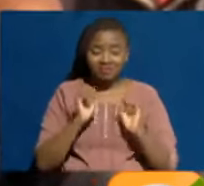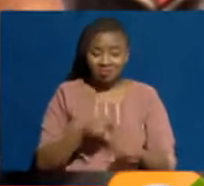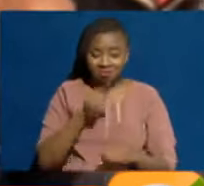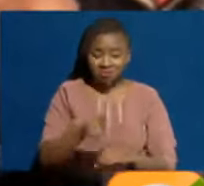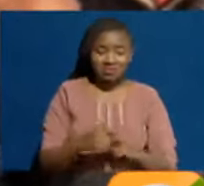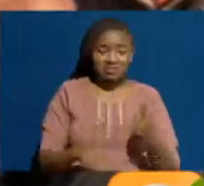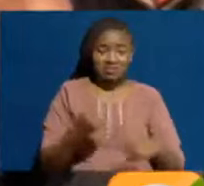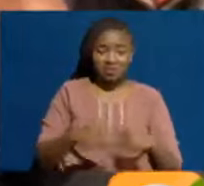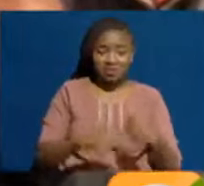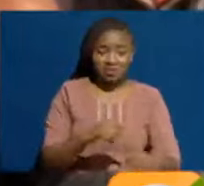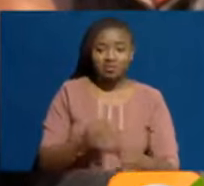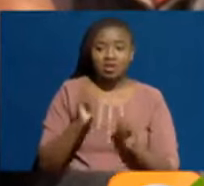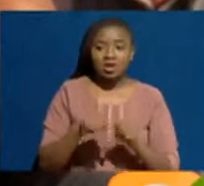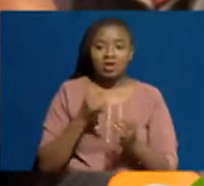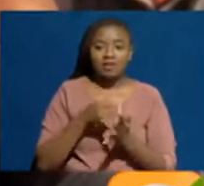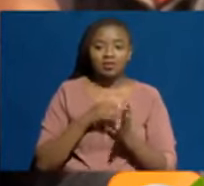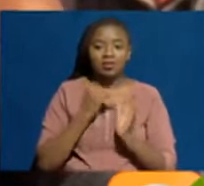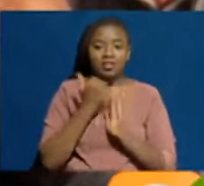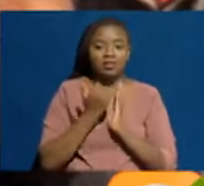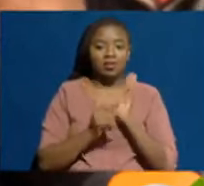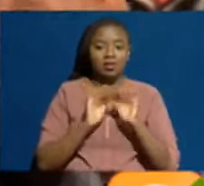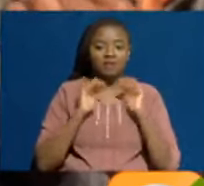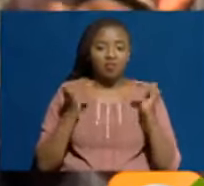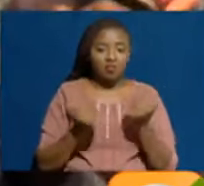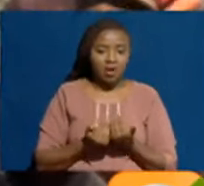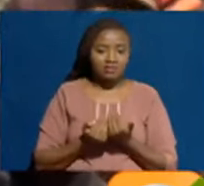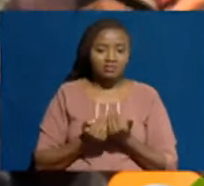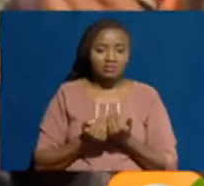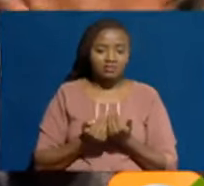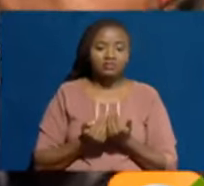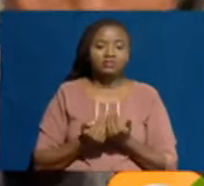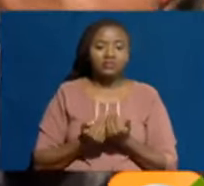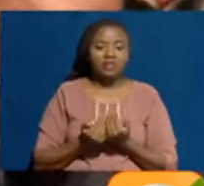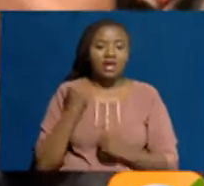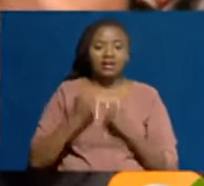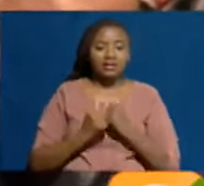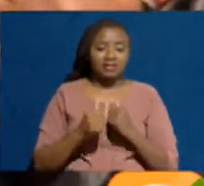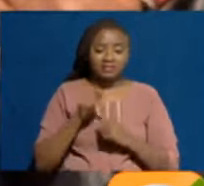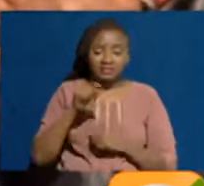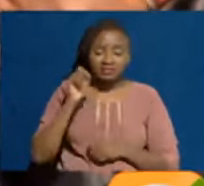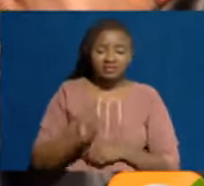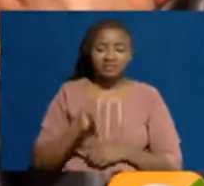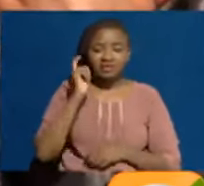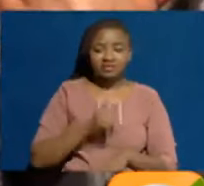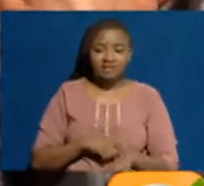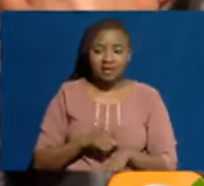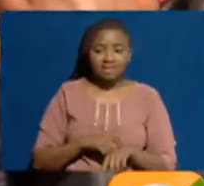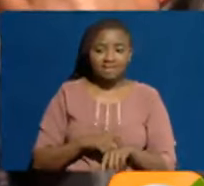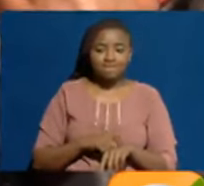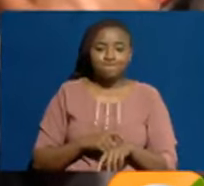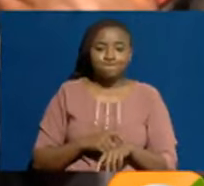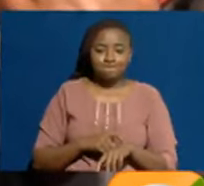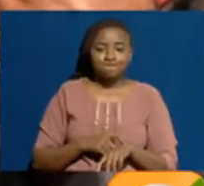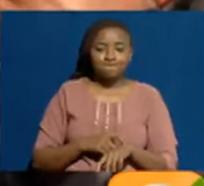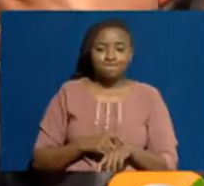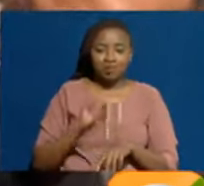ya program ya World Athletics. Na mimi nakueleza ni mara ya kwanza kuuliza na unapatiwa